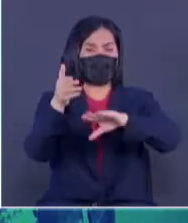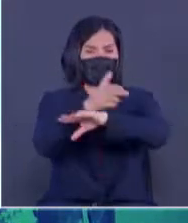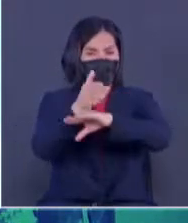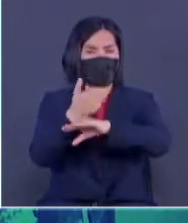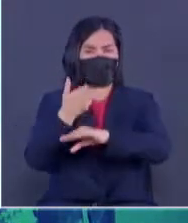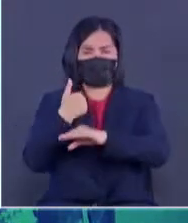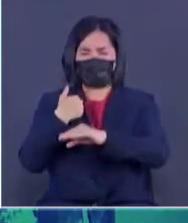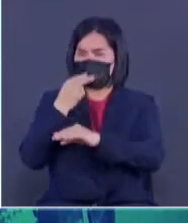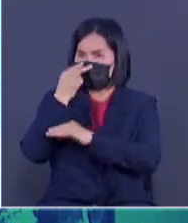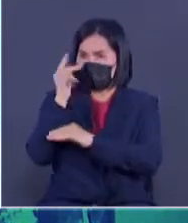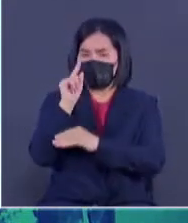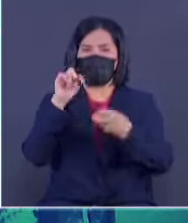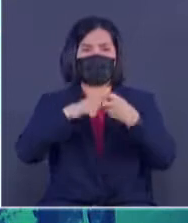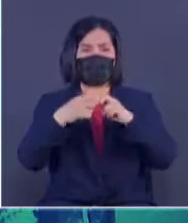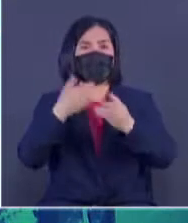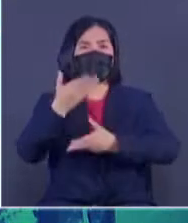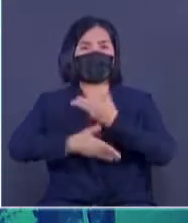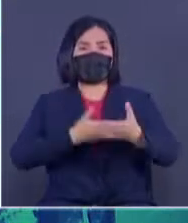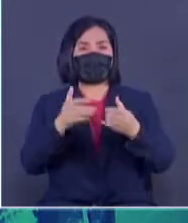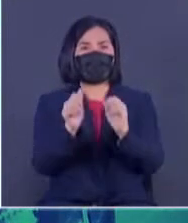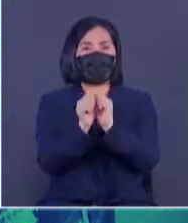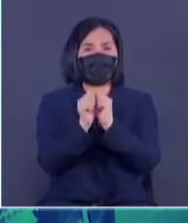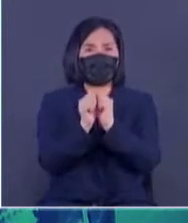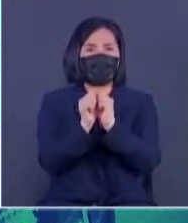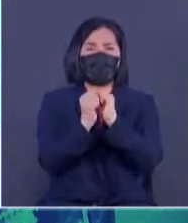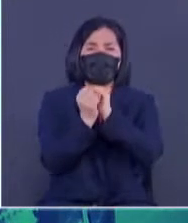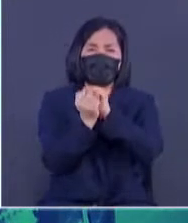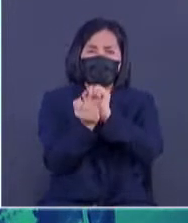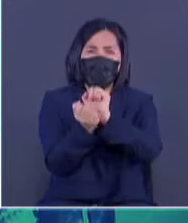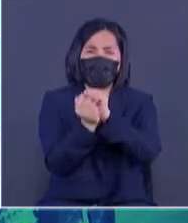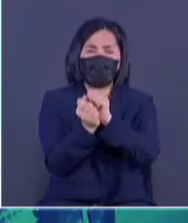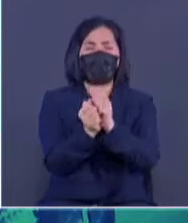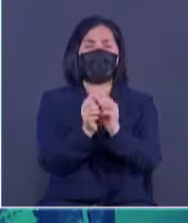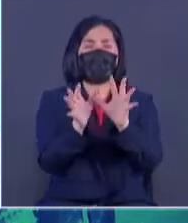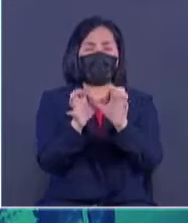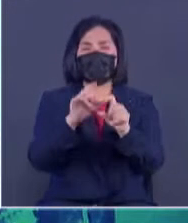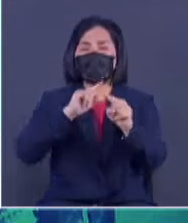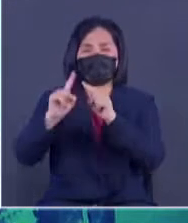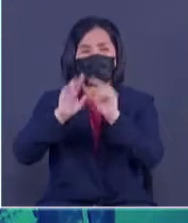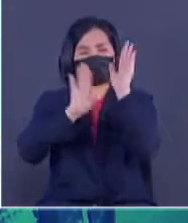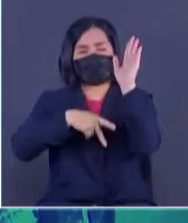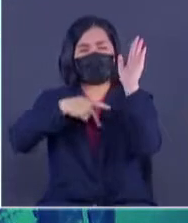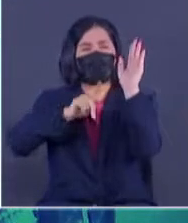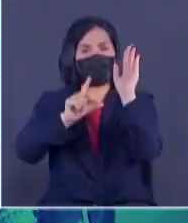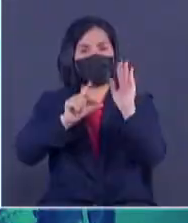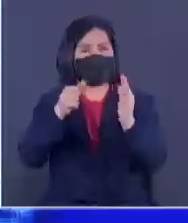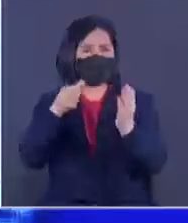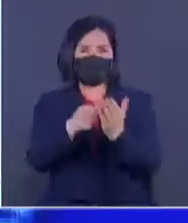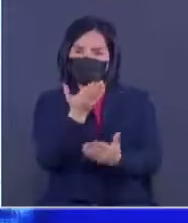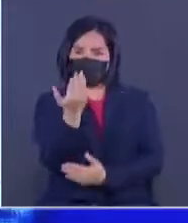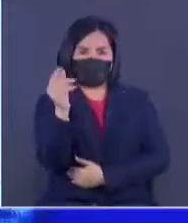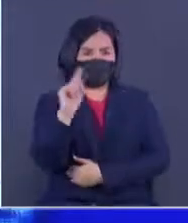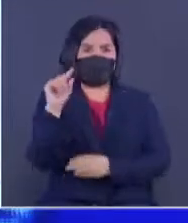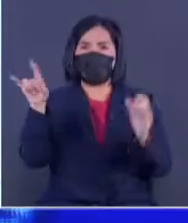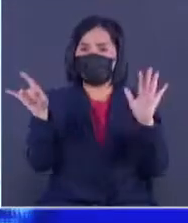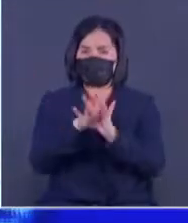ทวงหนี้โหดเกิดขึ้นที่ร้านขายอาหารทะเลแห่งหนึ่งในจังหวัดพัทลุงนะครับปรากฏว่าไม่รู้ไปทวงหนี้กันยังไงนำไป